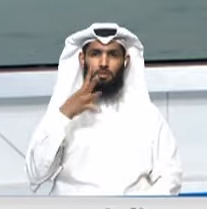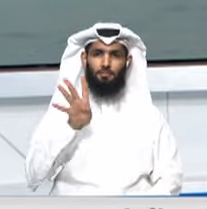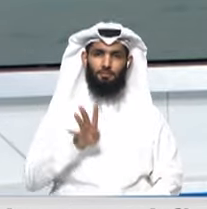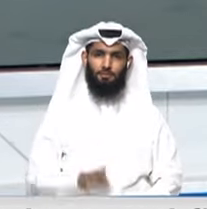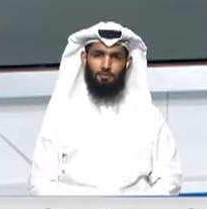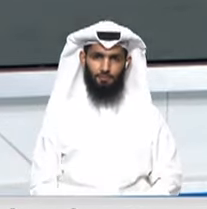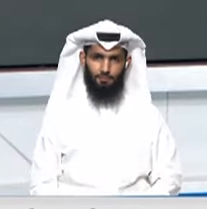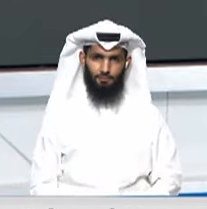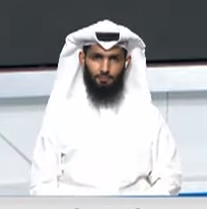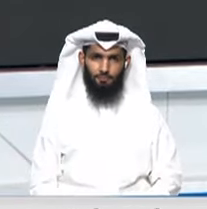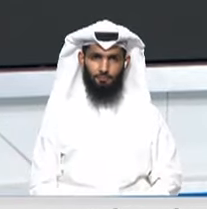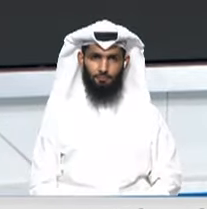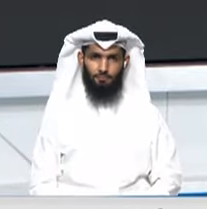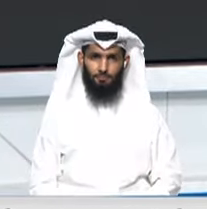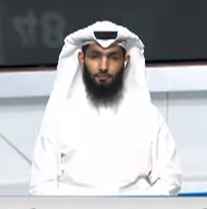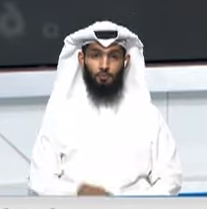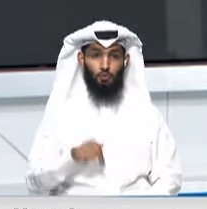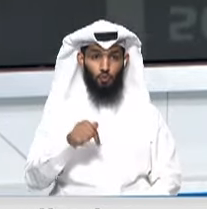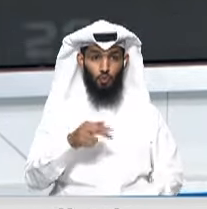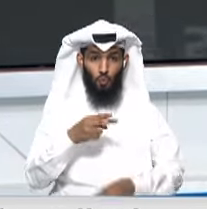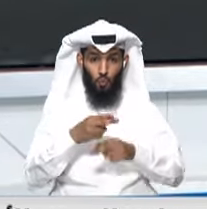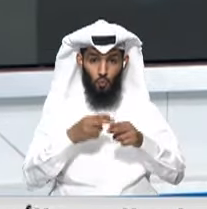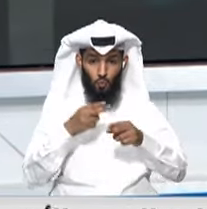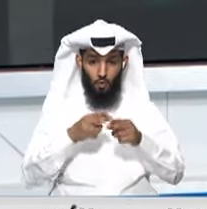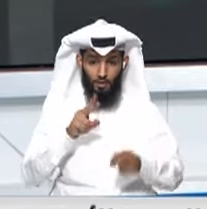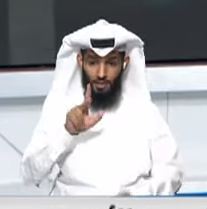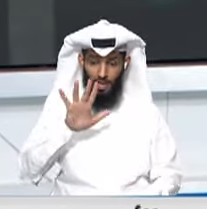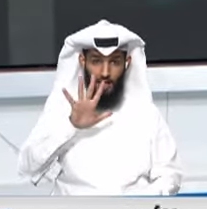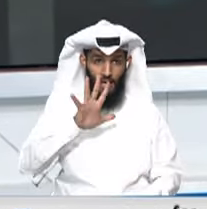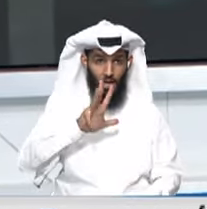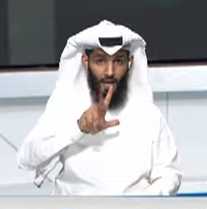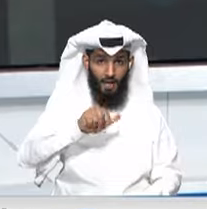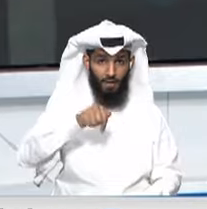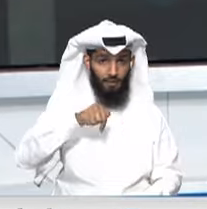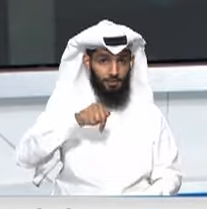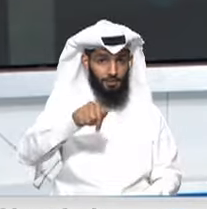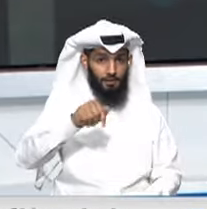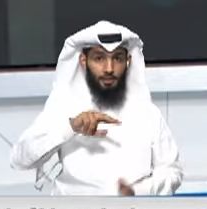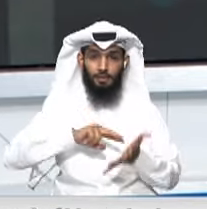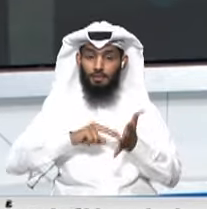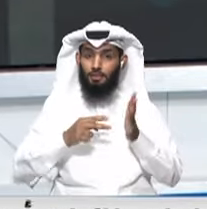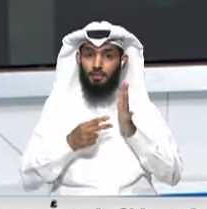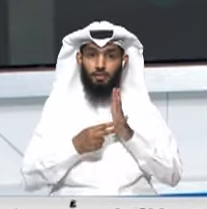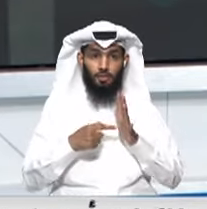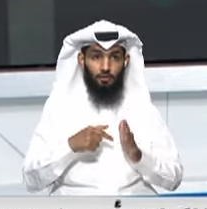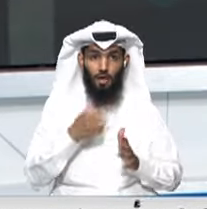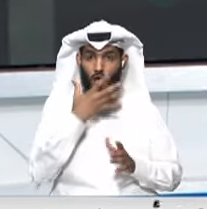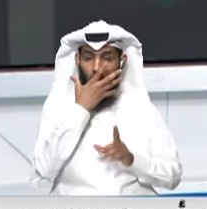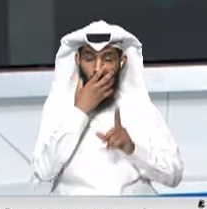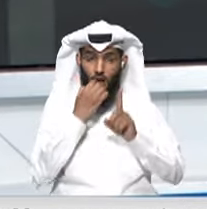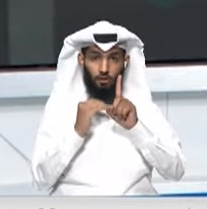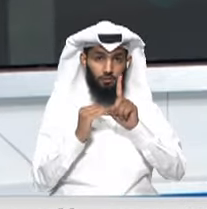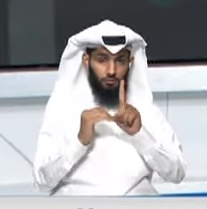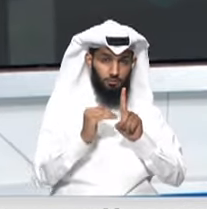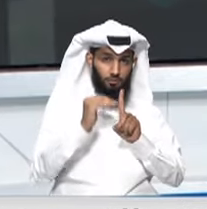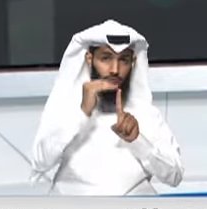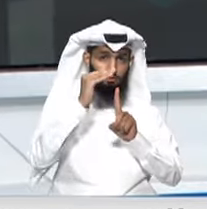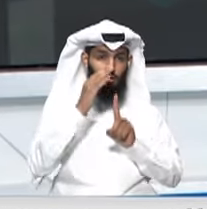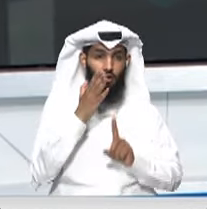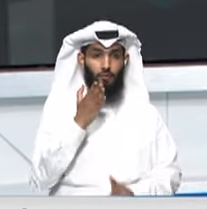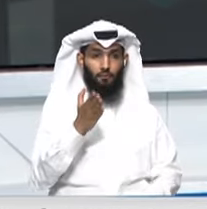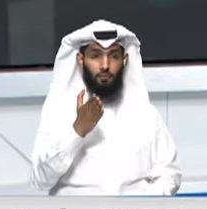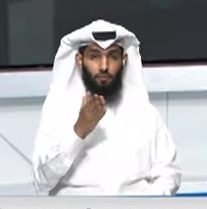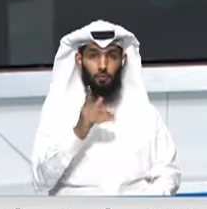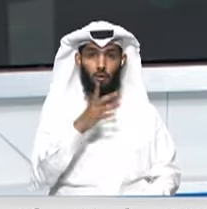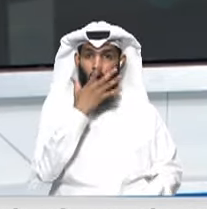6:49. الطقس المتوقع في مدينة الكويت خلال 5 أيام القادمة إن شاء الله أجواءنا راح تكون شديدة الحرارة، نلاحظ درجة الحرارة